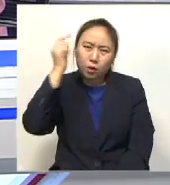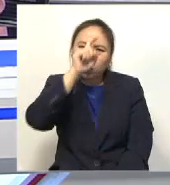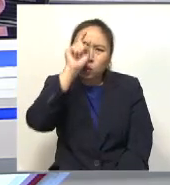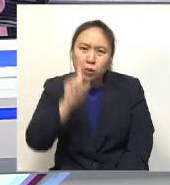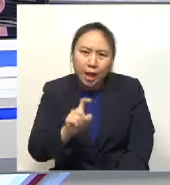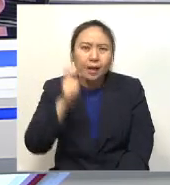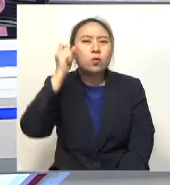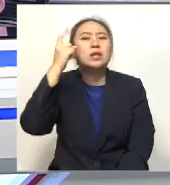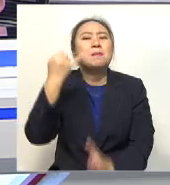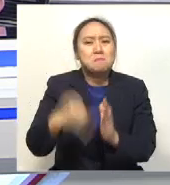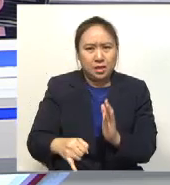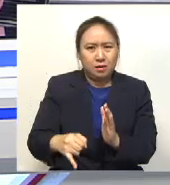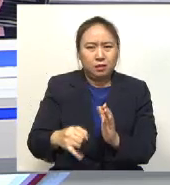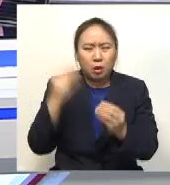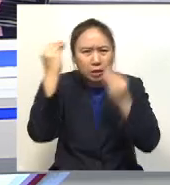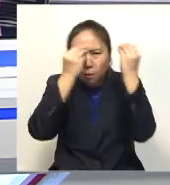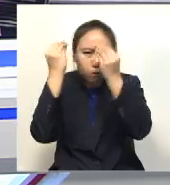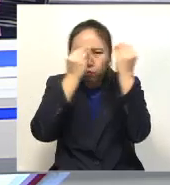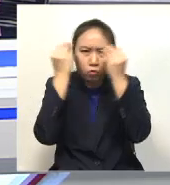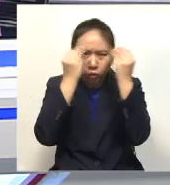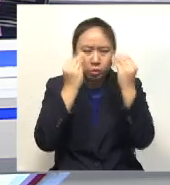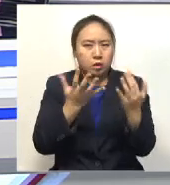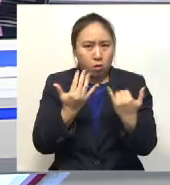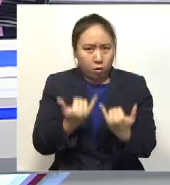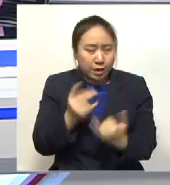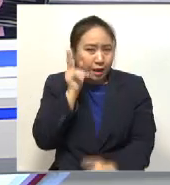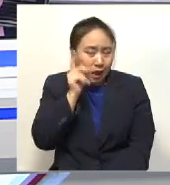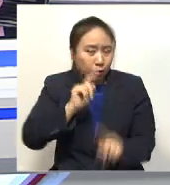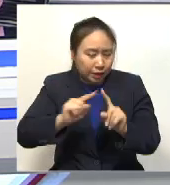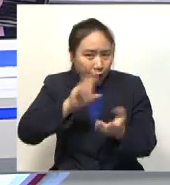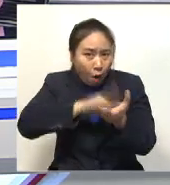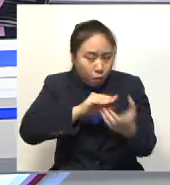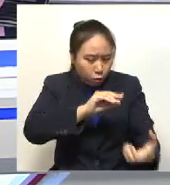สัย เข ้าใจผิดสร้างความสับสนต่างๆนะคะดังนั้นเนี่ยตรวจสอบข้อมูลให้เกิดความชัดเจนก่อน